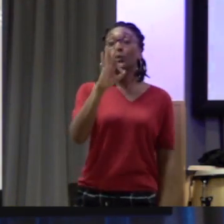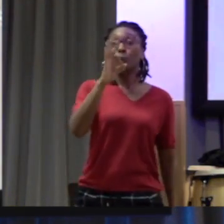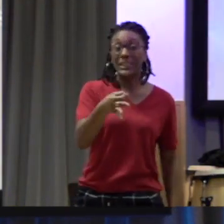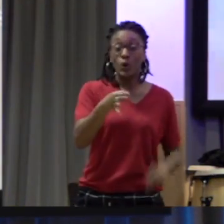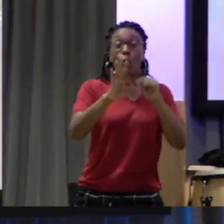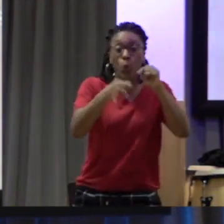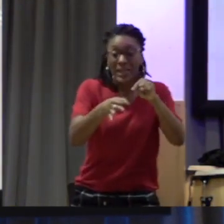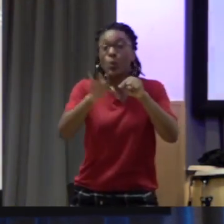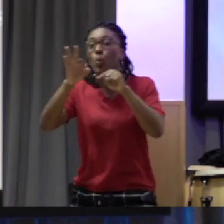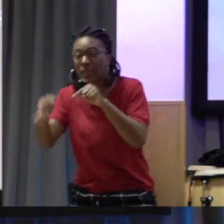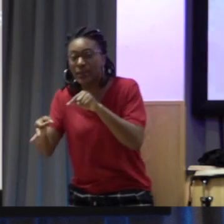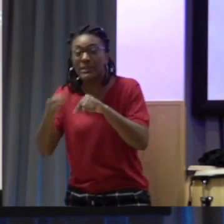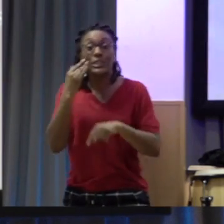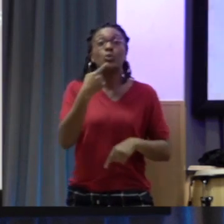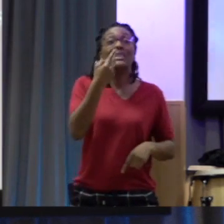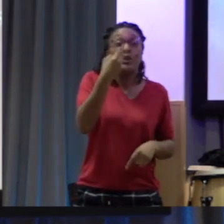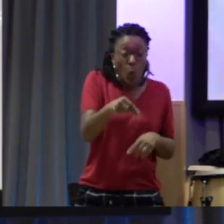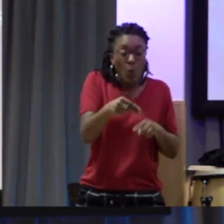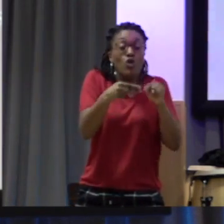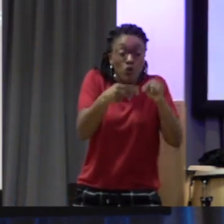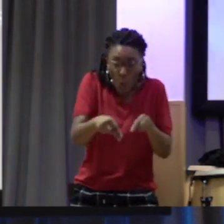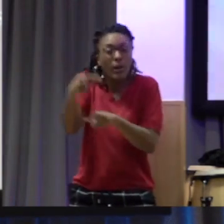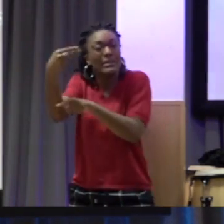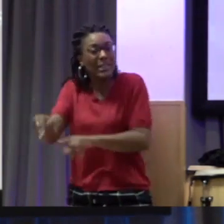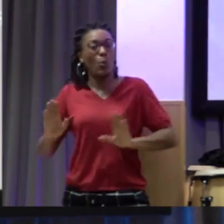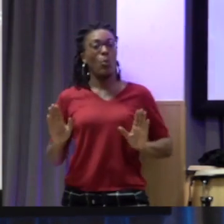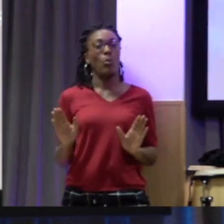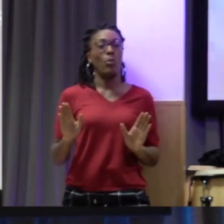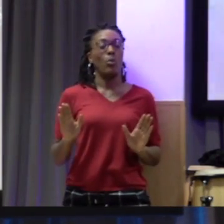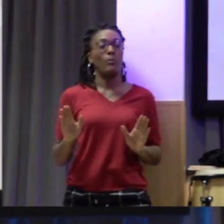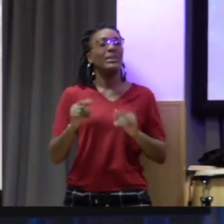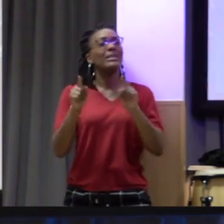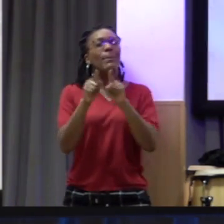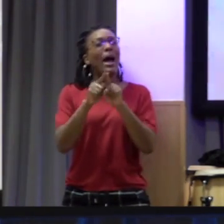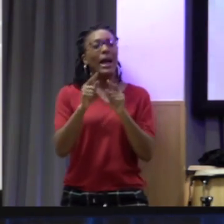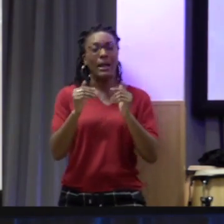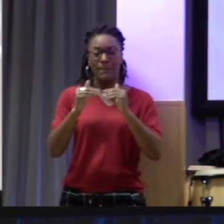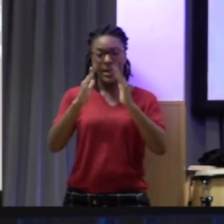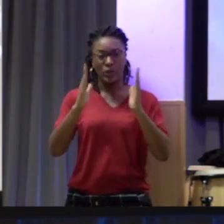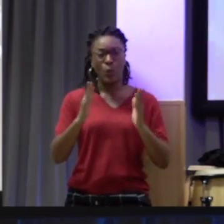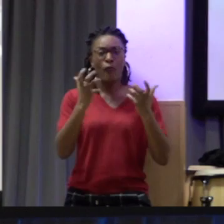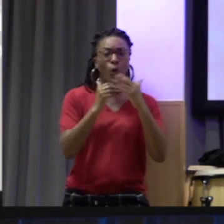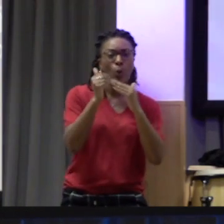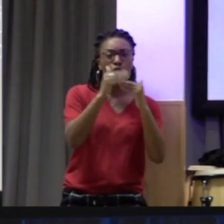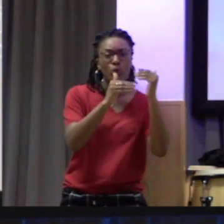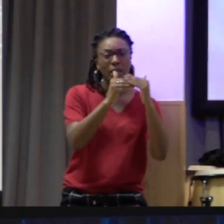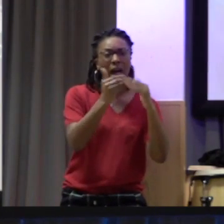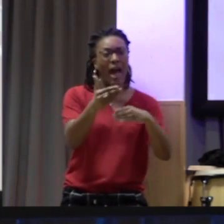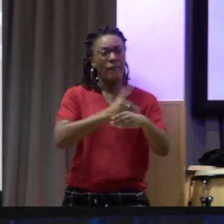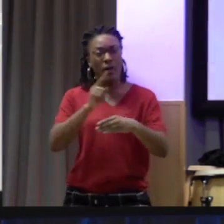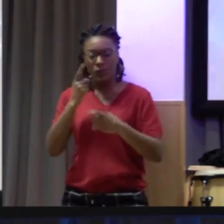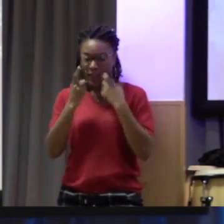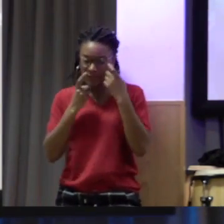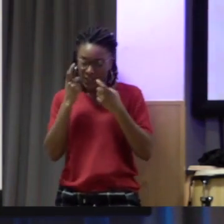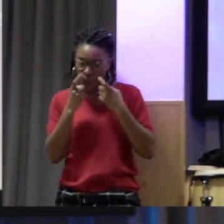oui et que votre non soit non. Et il est dit que celui qui construit une maison, il prend le temps de s'asseoir, il réfléchit et il voit